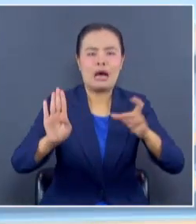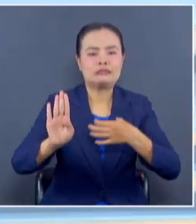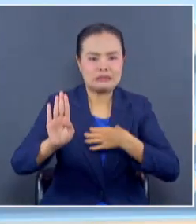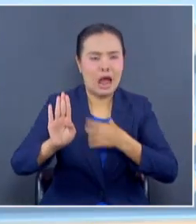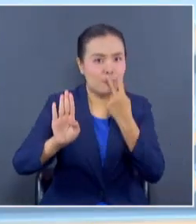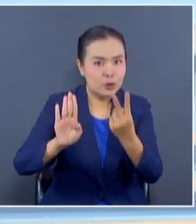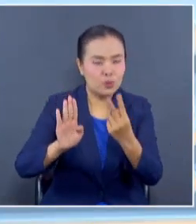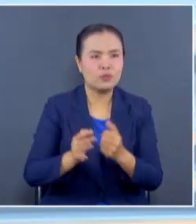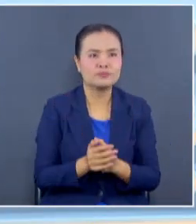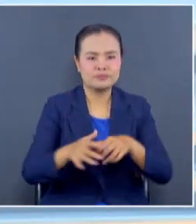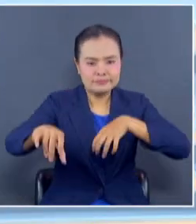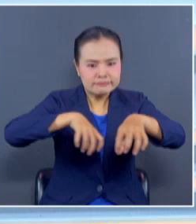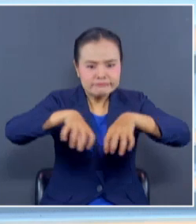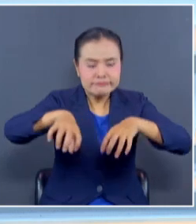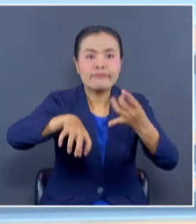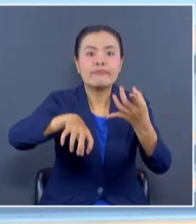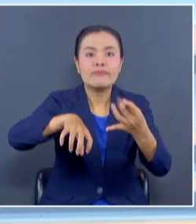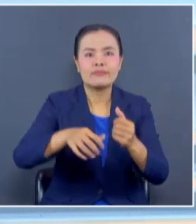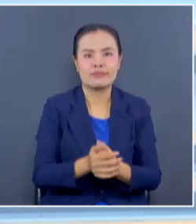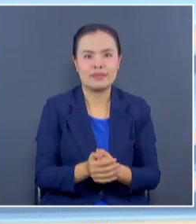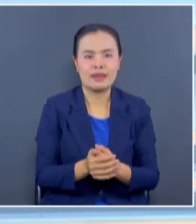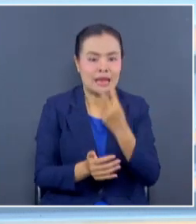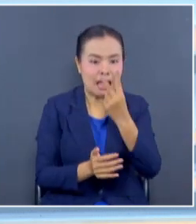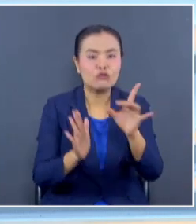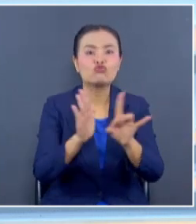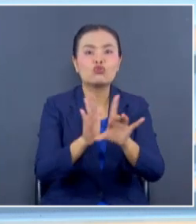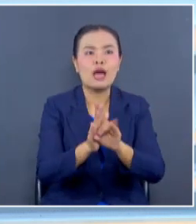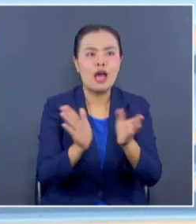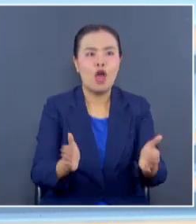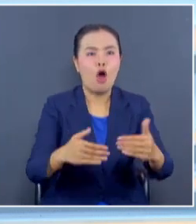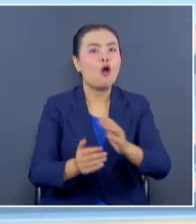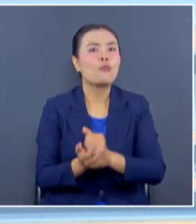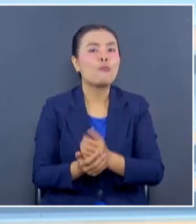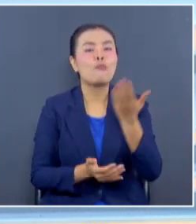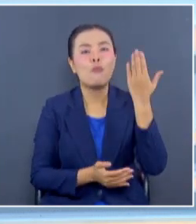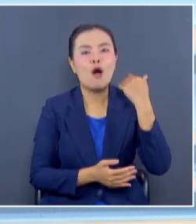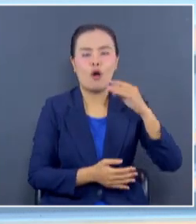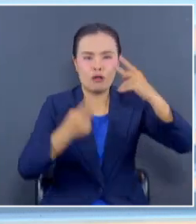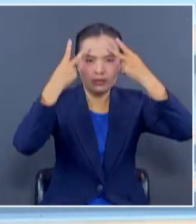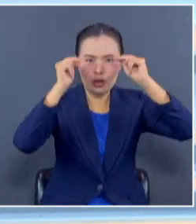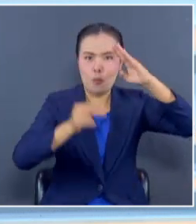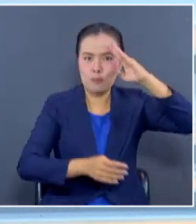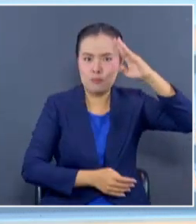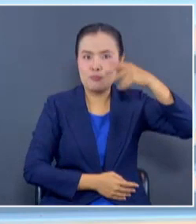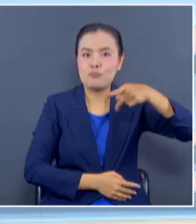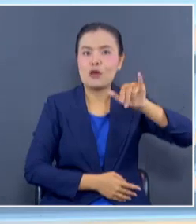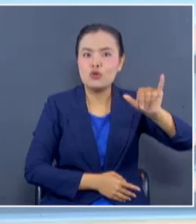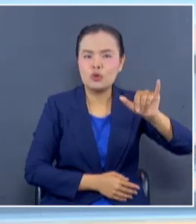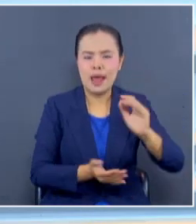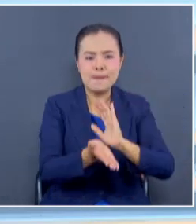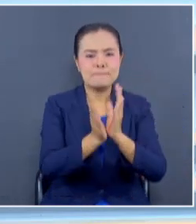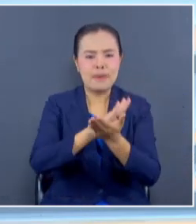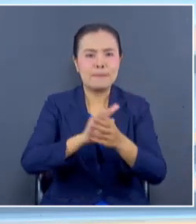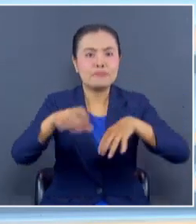ไปดูว่าตอนนี้ท่านปรับเปลี่ยนห้องยังไงบ้างเพราะครั้งสุดท้ายที่เคยเห็นก็คือห้องตอนสมัยเป็นพลเอกประยุทธ์จันทร์โอชาอยากจะรู้ว่าท่านมีการปรับเปลี่ยนอะไรบ้